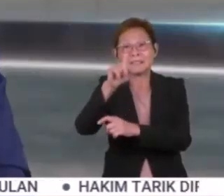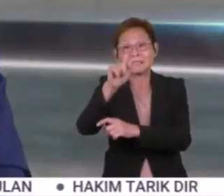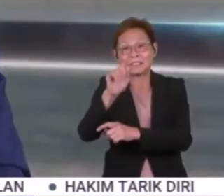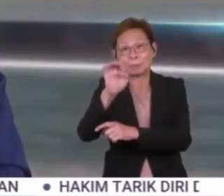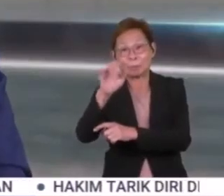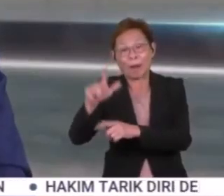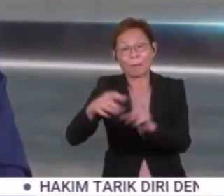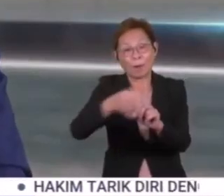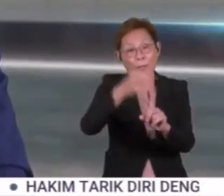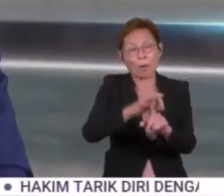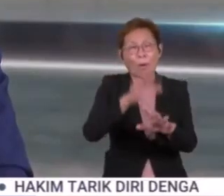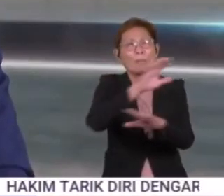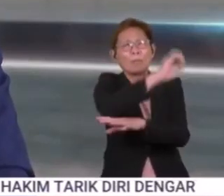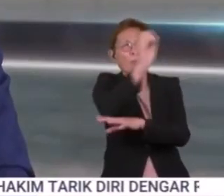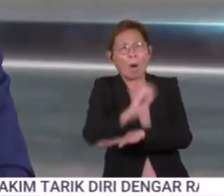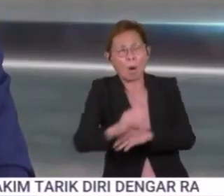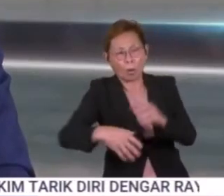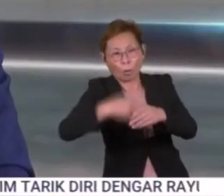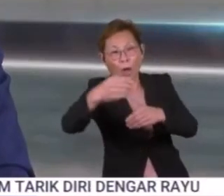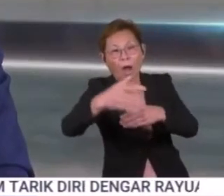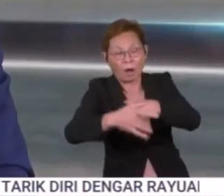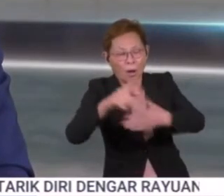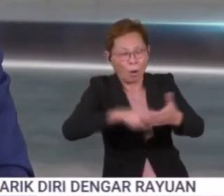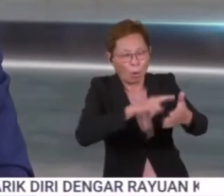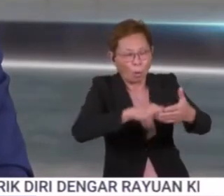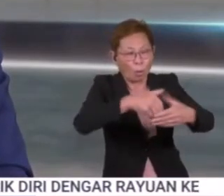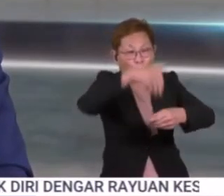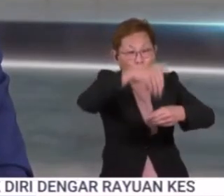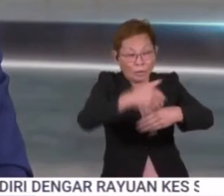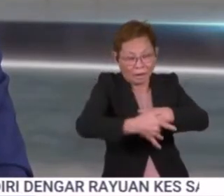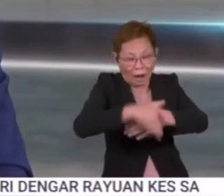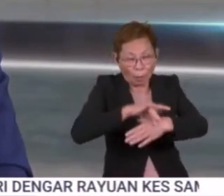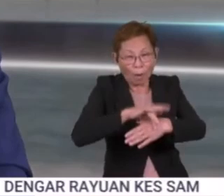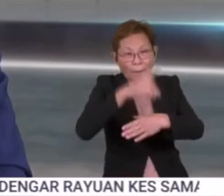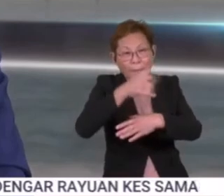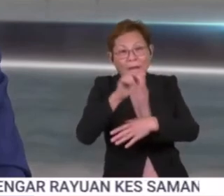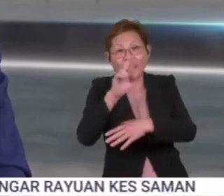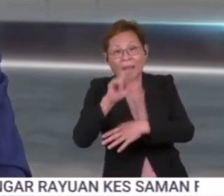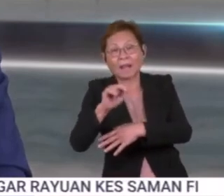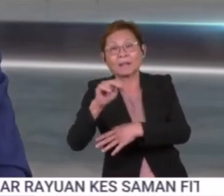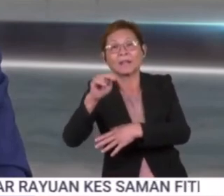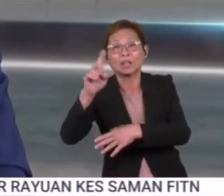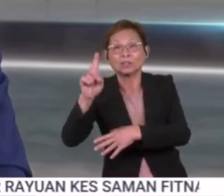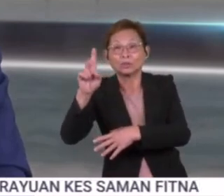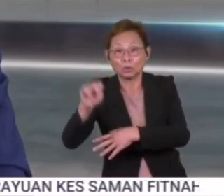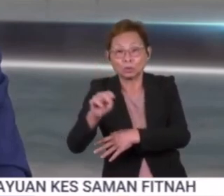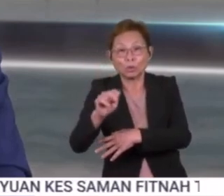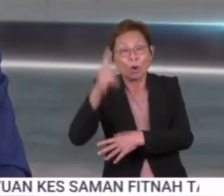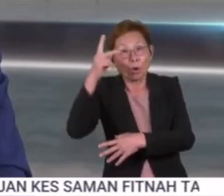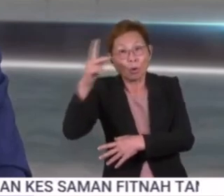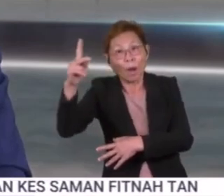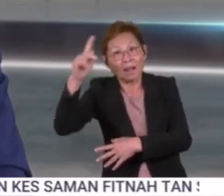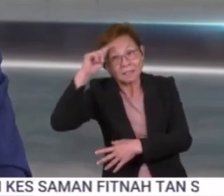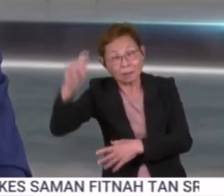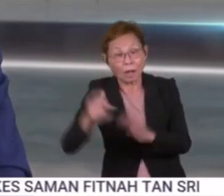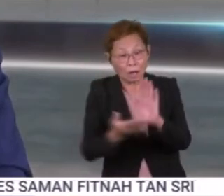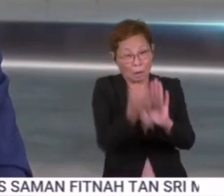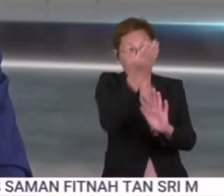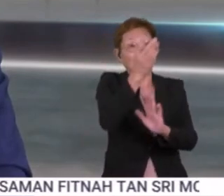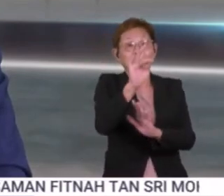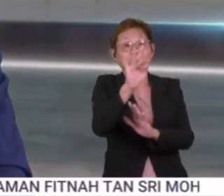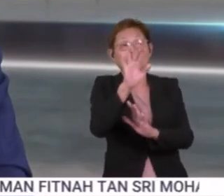baik peratusan keluar mengundi-undi awal bagi pru Dun ke-15 serta prk parlimen Kuala Terengganu merikutkan lebih